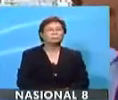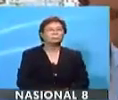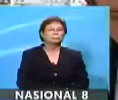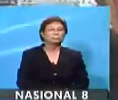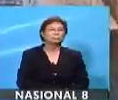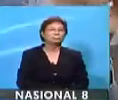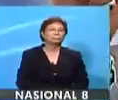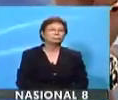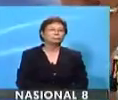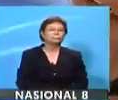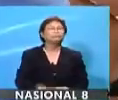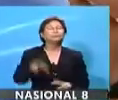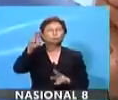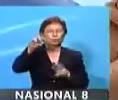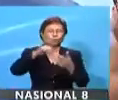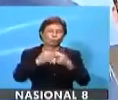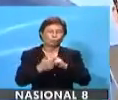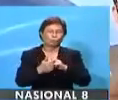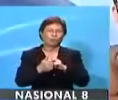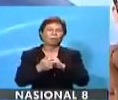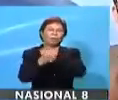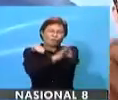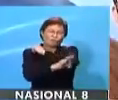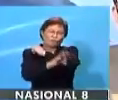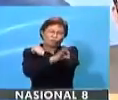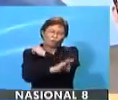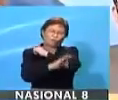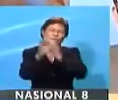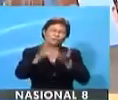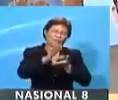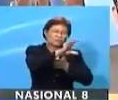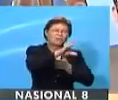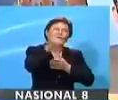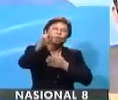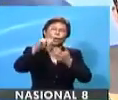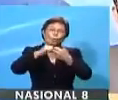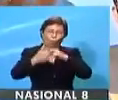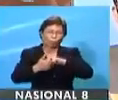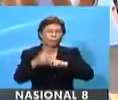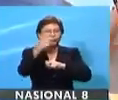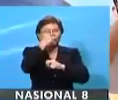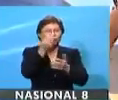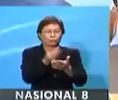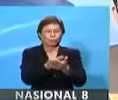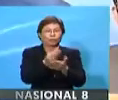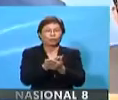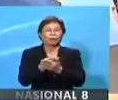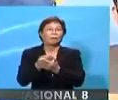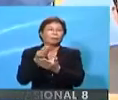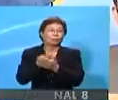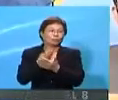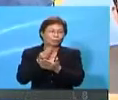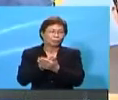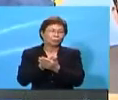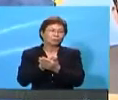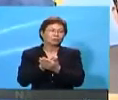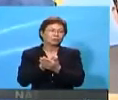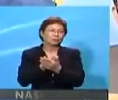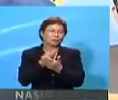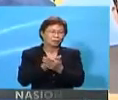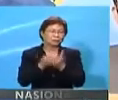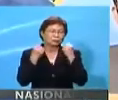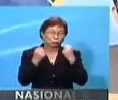There is no problem by foreign investor because their currency getting stronger. But we also need